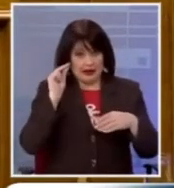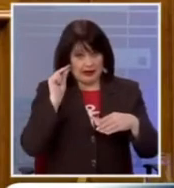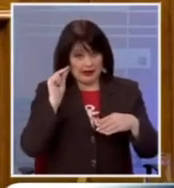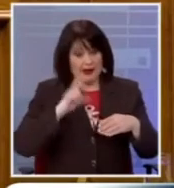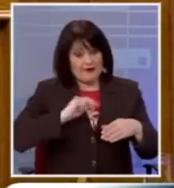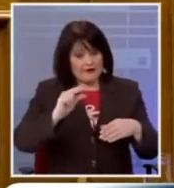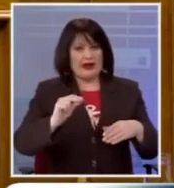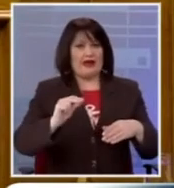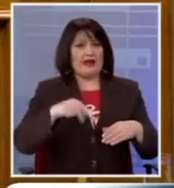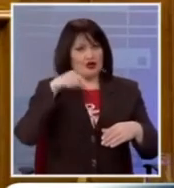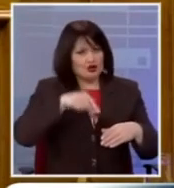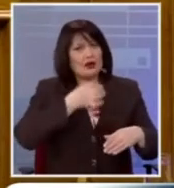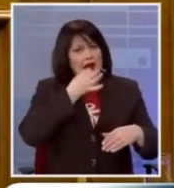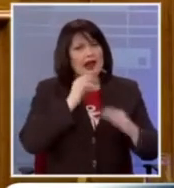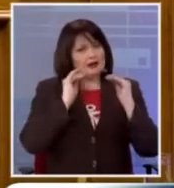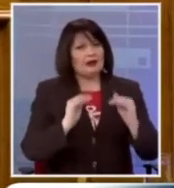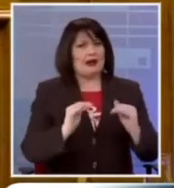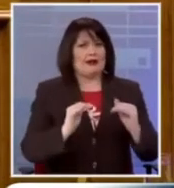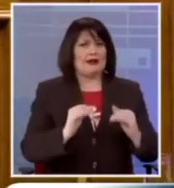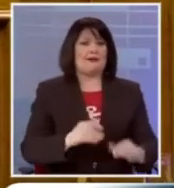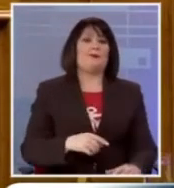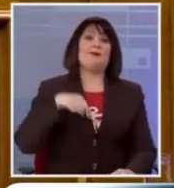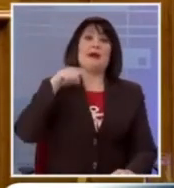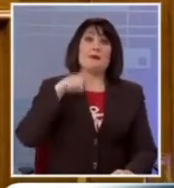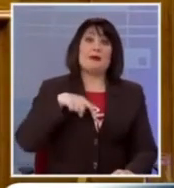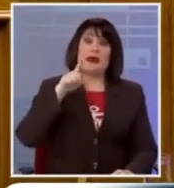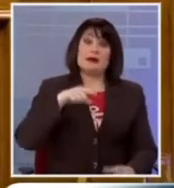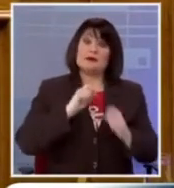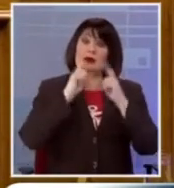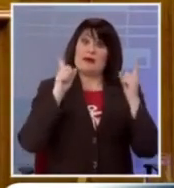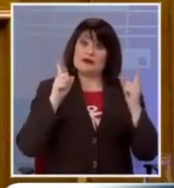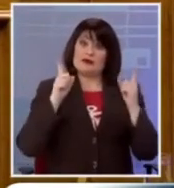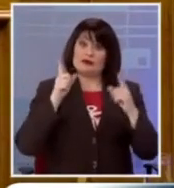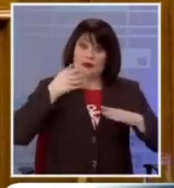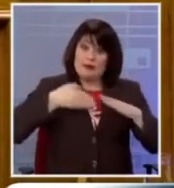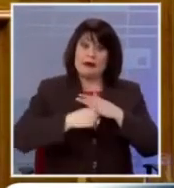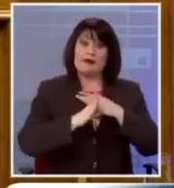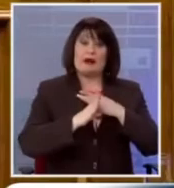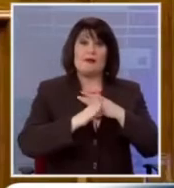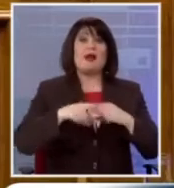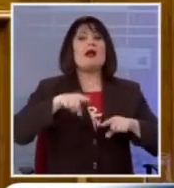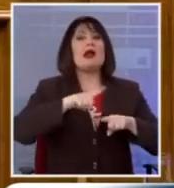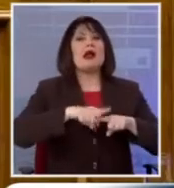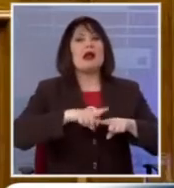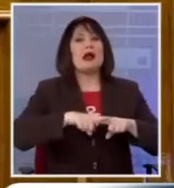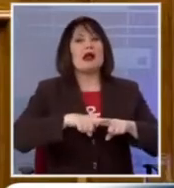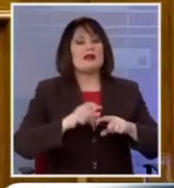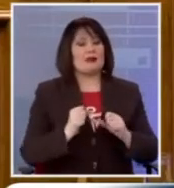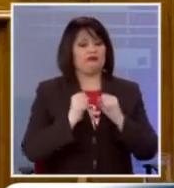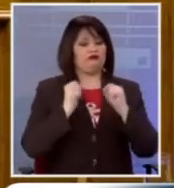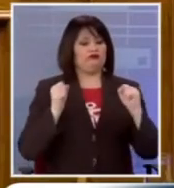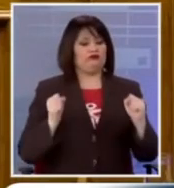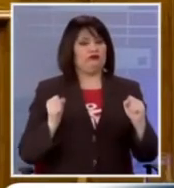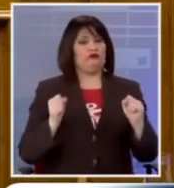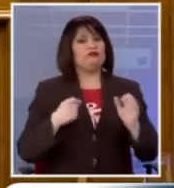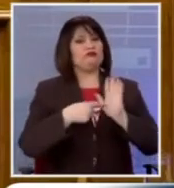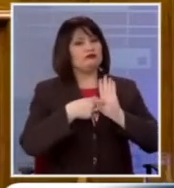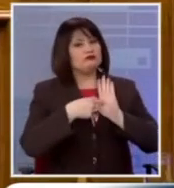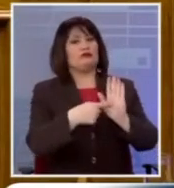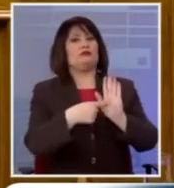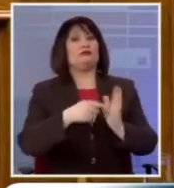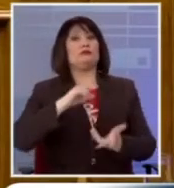προεκλογικά. Αυτές τις μέρες ζούμε κάτι πρωτόγνωρο. Η Ελλάδα έχει υψώσει ανάστημα και έχει υποχρεώσει